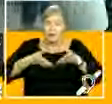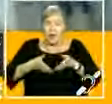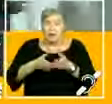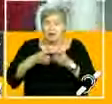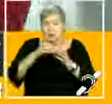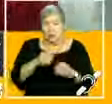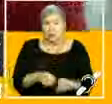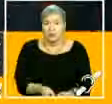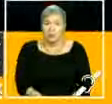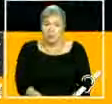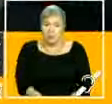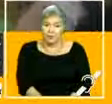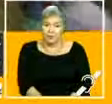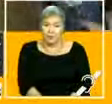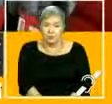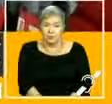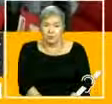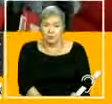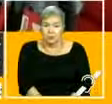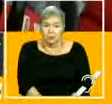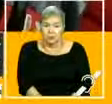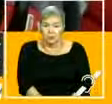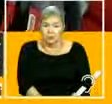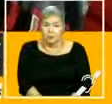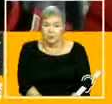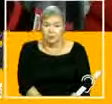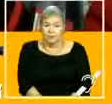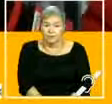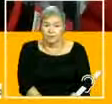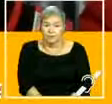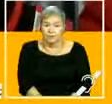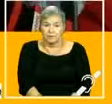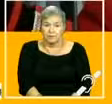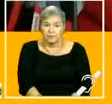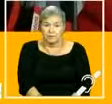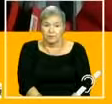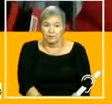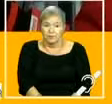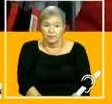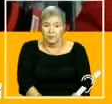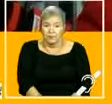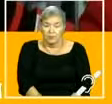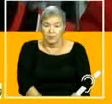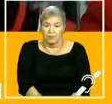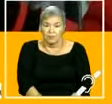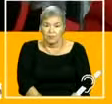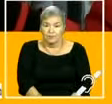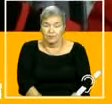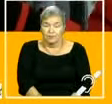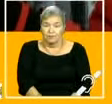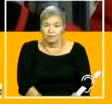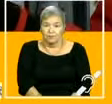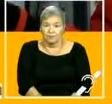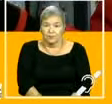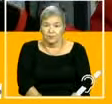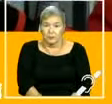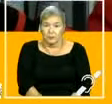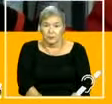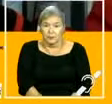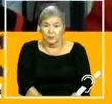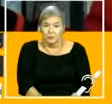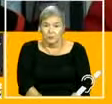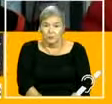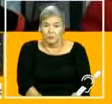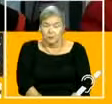killed a lot of people there. I want a life. I don't want to be died now. I want to see